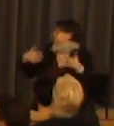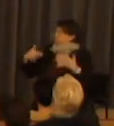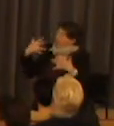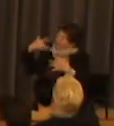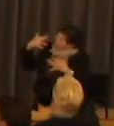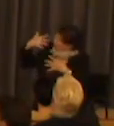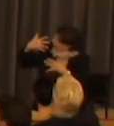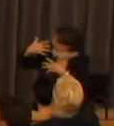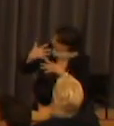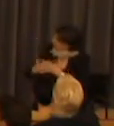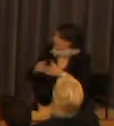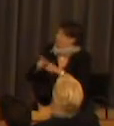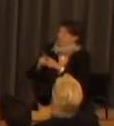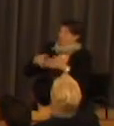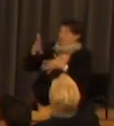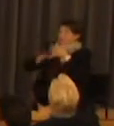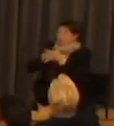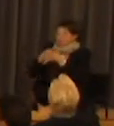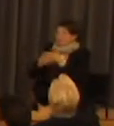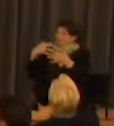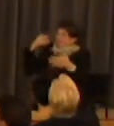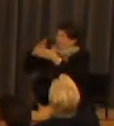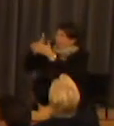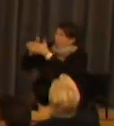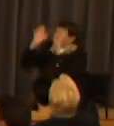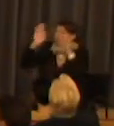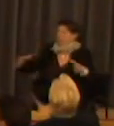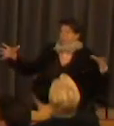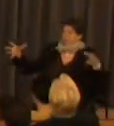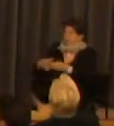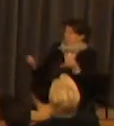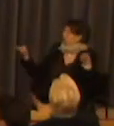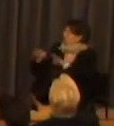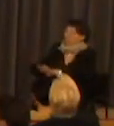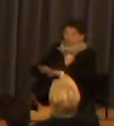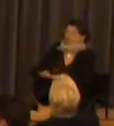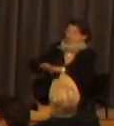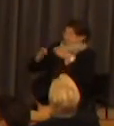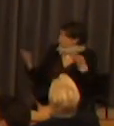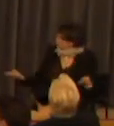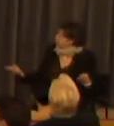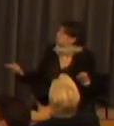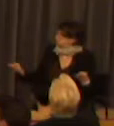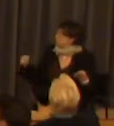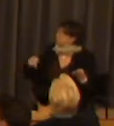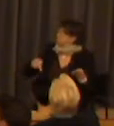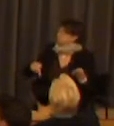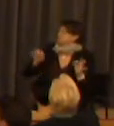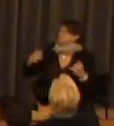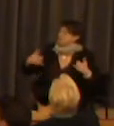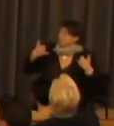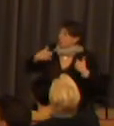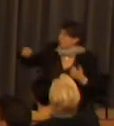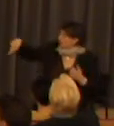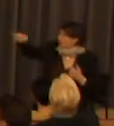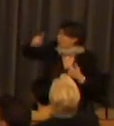Les formes de comunicació que hem utilitzat fins ara han sigut diverses, però veiem que això no està minvant, no?